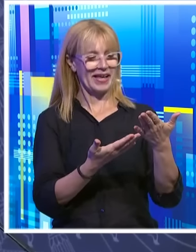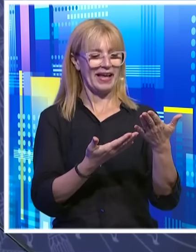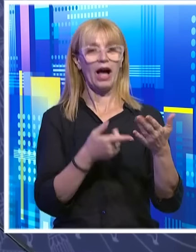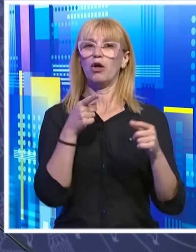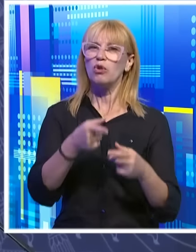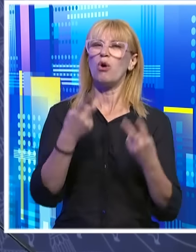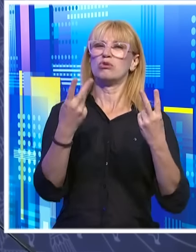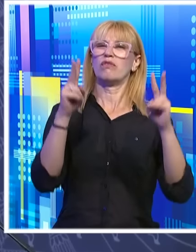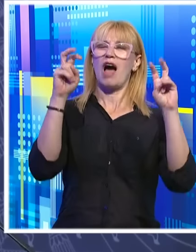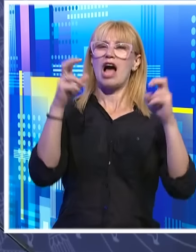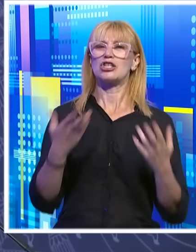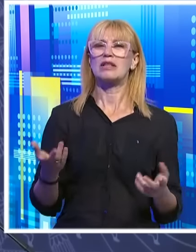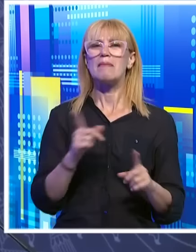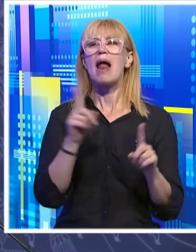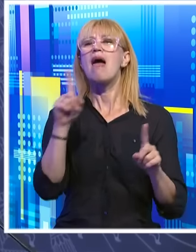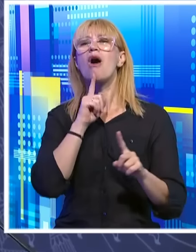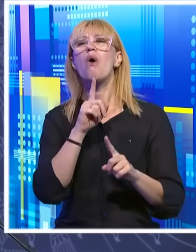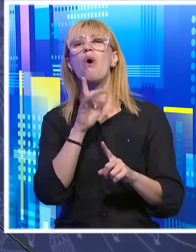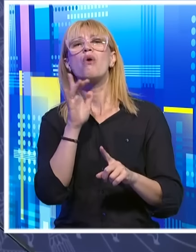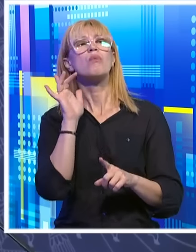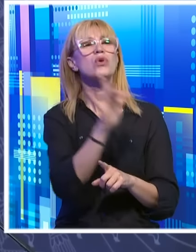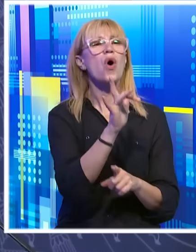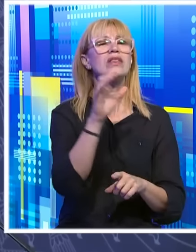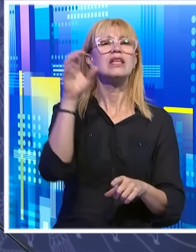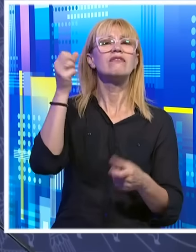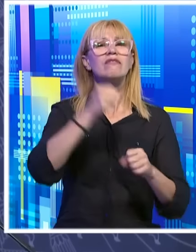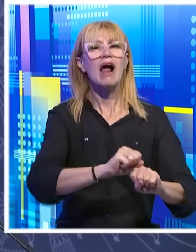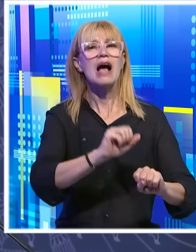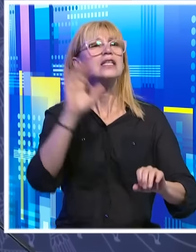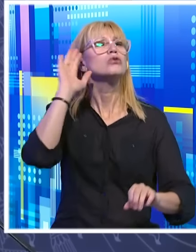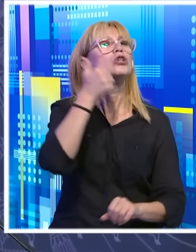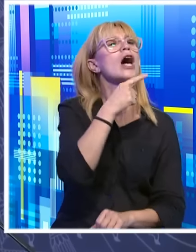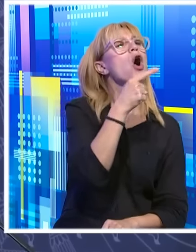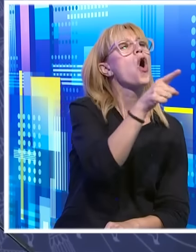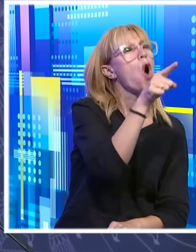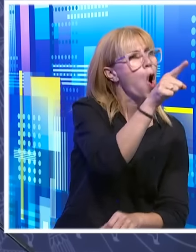koji ne podržavaju ovu vlast obraćaju pažnju na to što kaže Vučić, Vesić ili Mali.